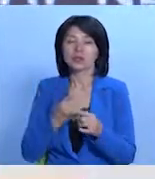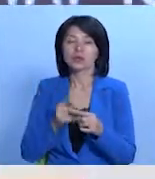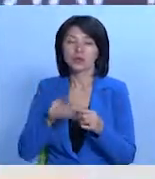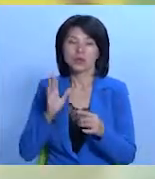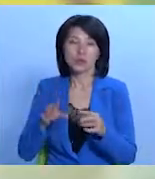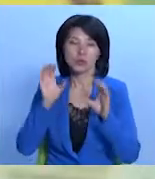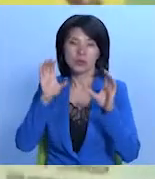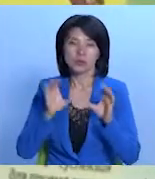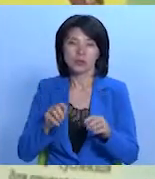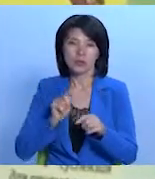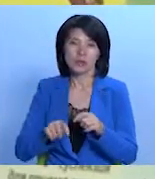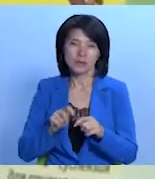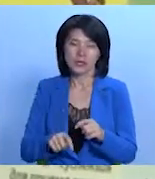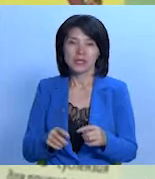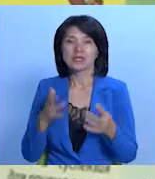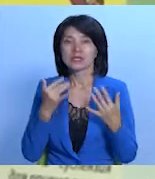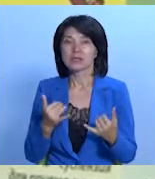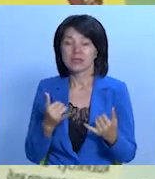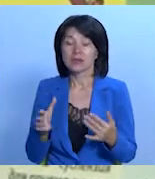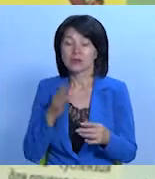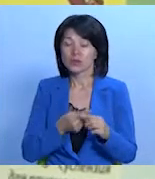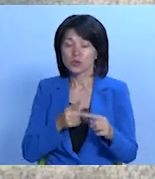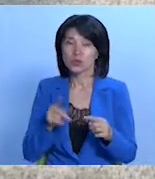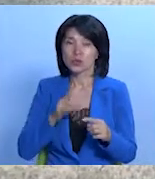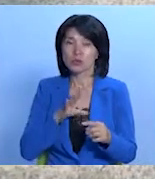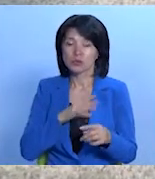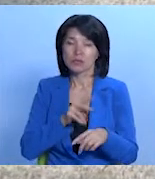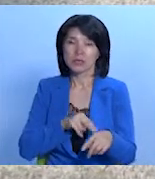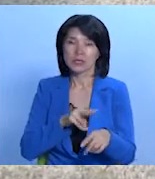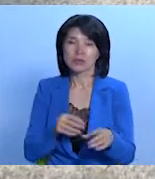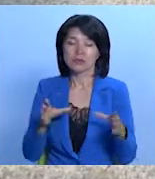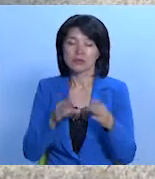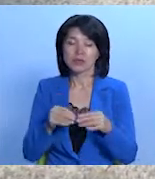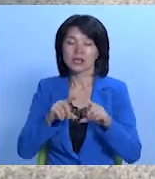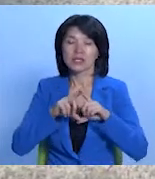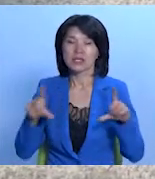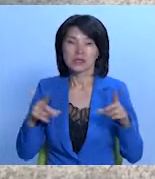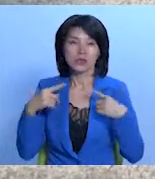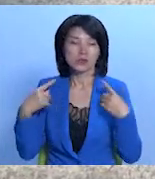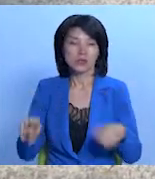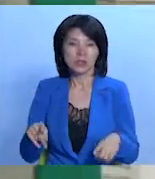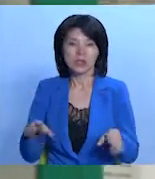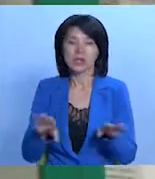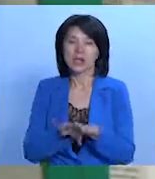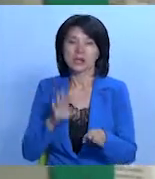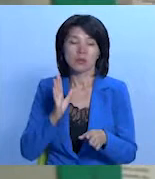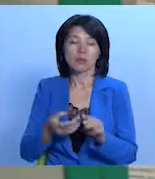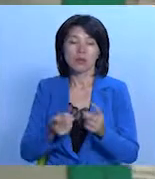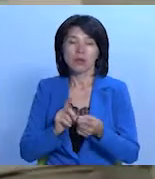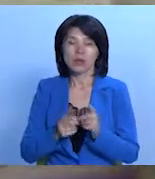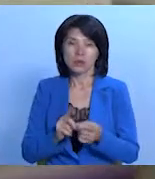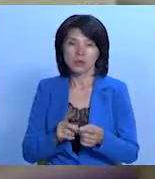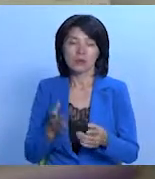туғызды. Бұл бағыттың алға жылжуына полиция мен қатар басқа да мекемелер өкілдері, әлеметтік желілердің белсенді